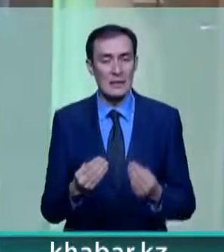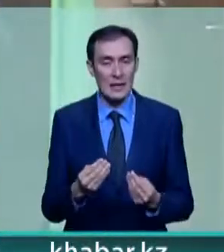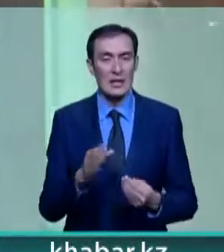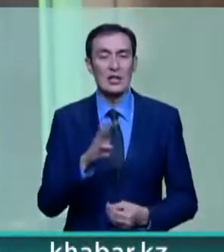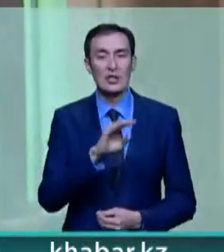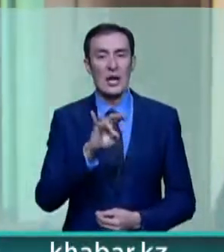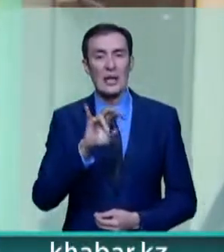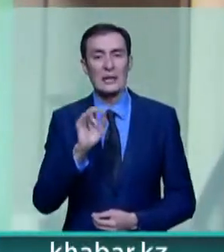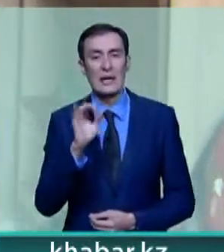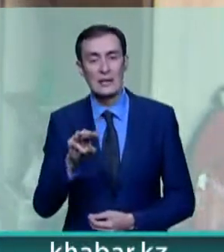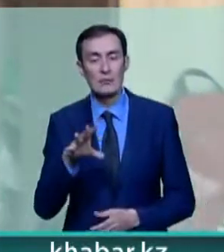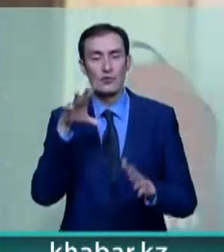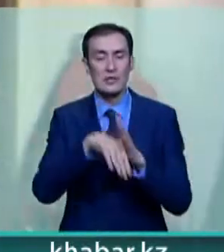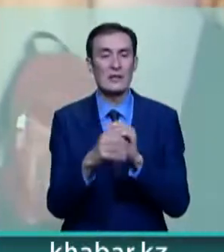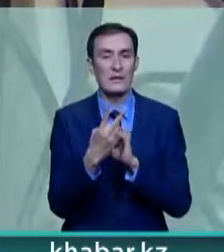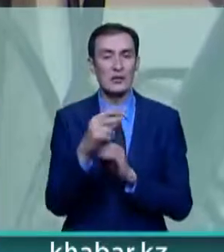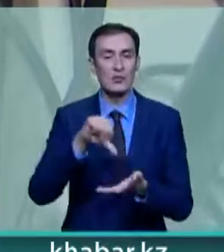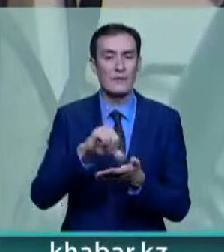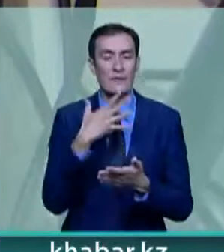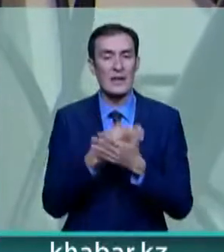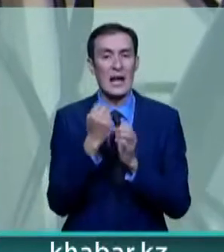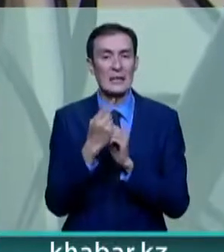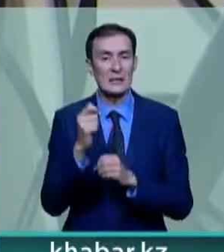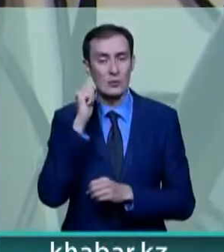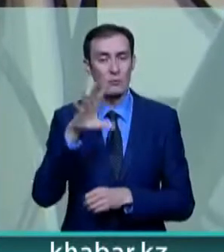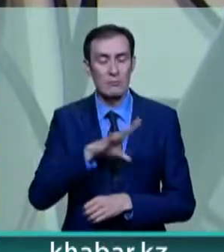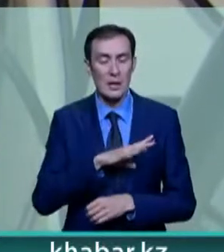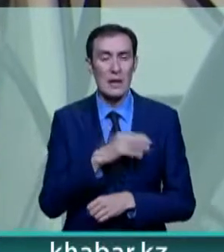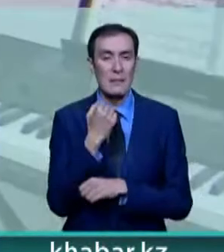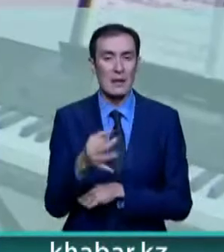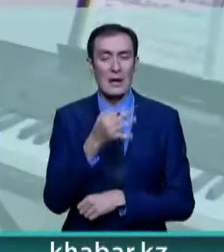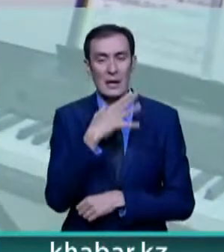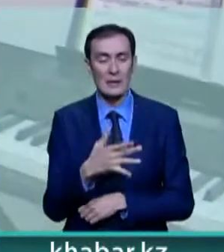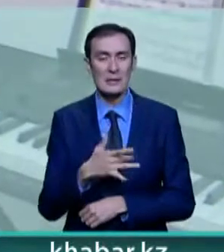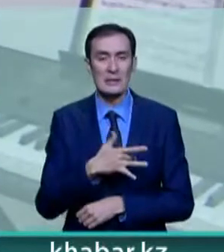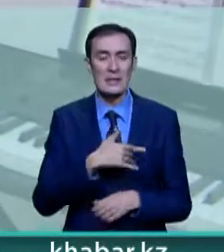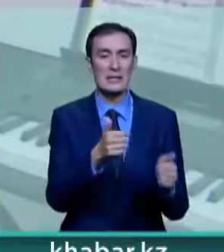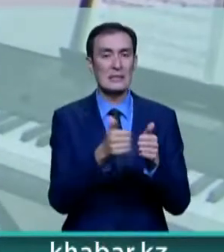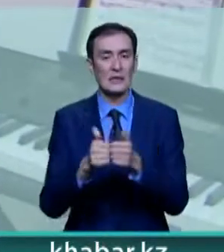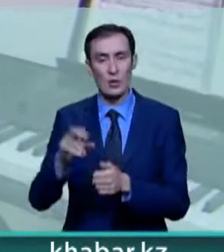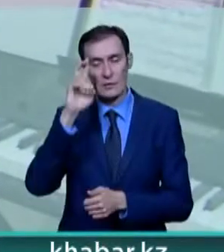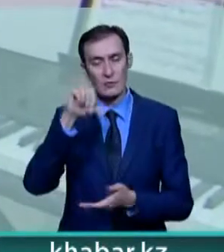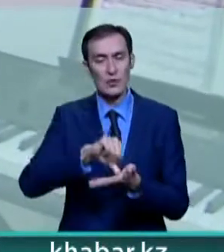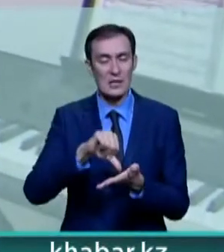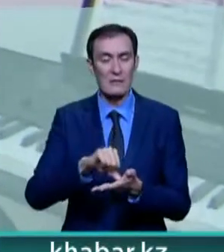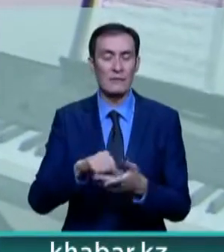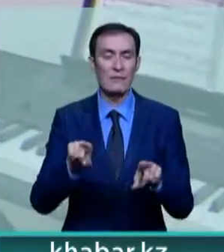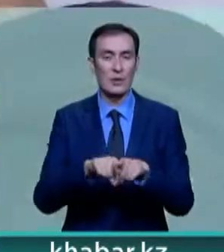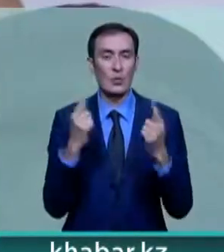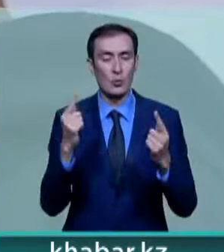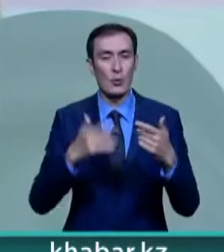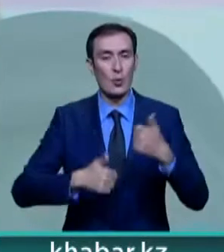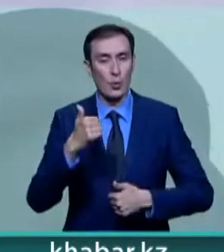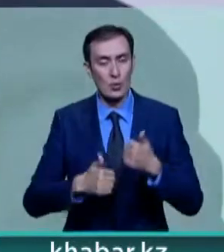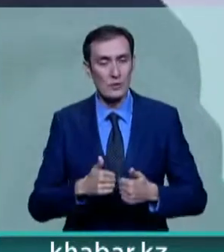числе 12 участников конкурса. Свои 11 лет он уже успел покорить сердца зрителей соседних стран. Он участвовал в таких известных